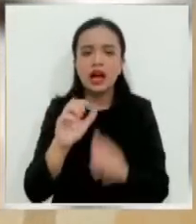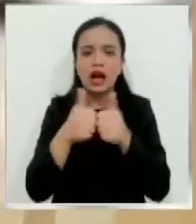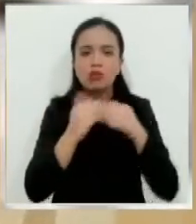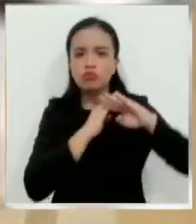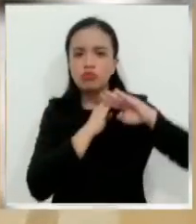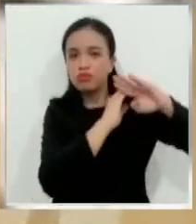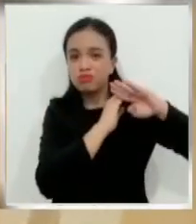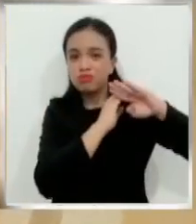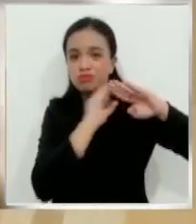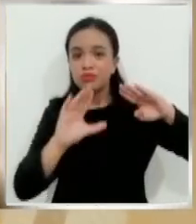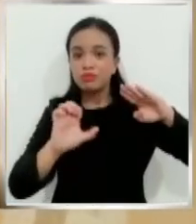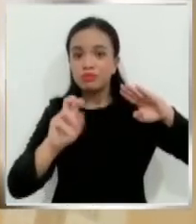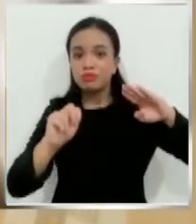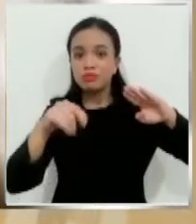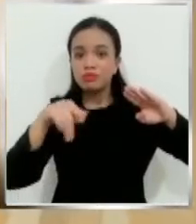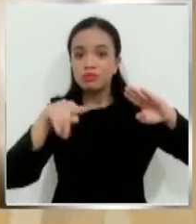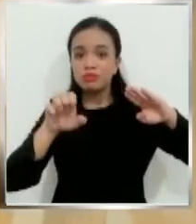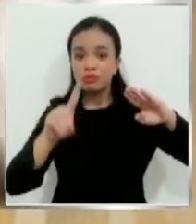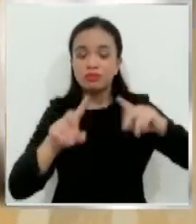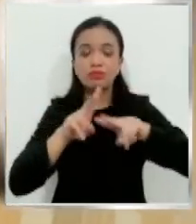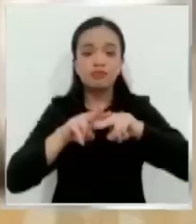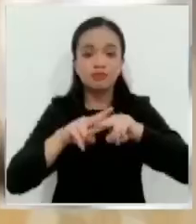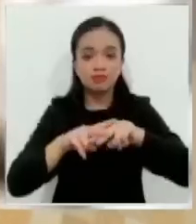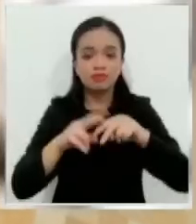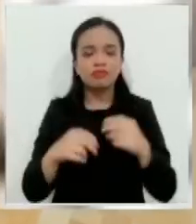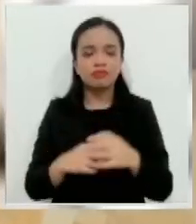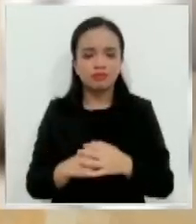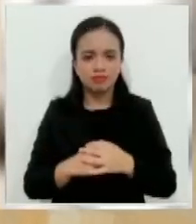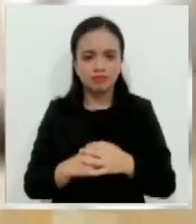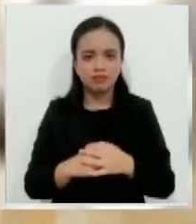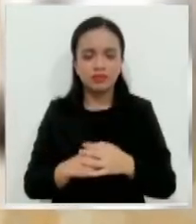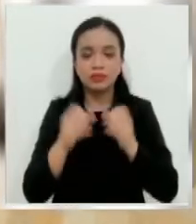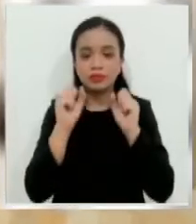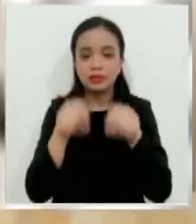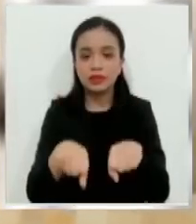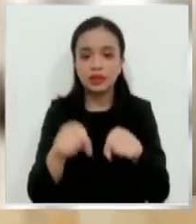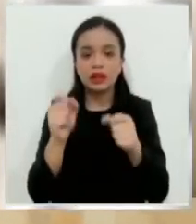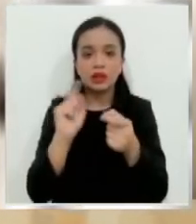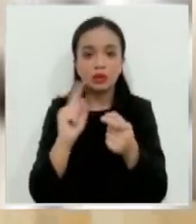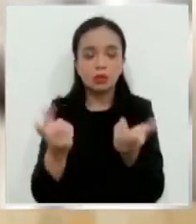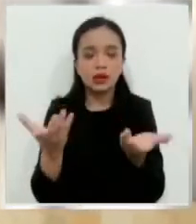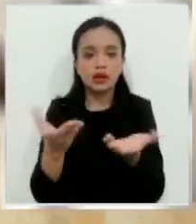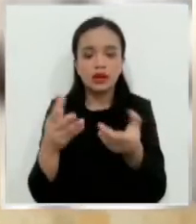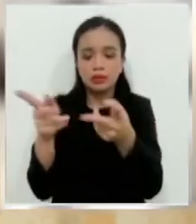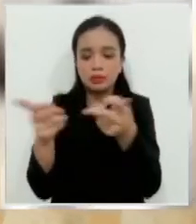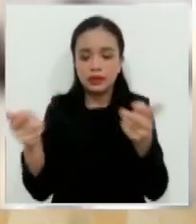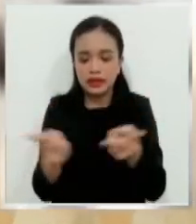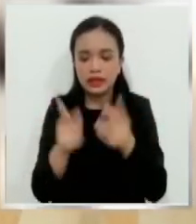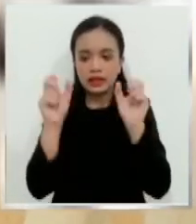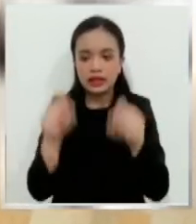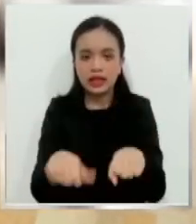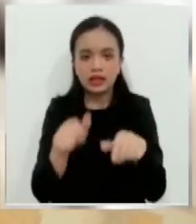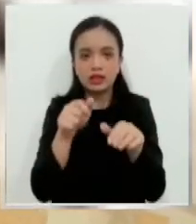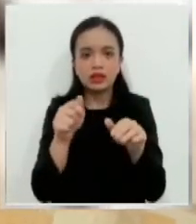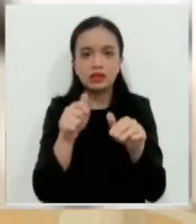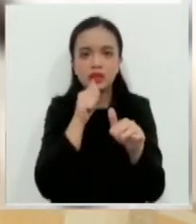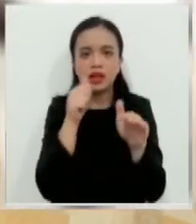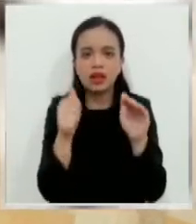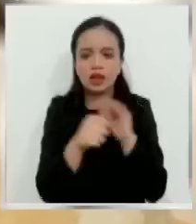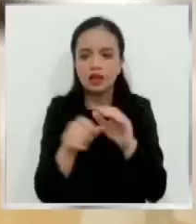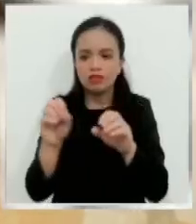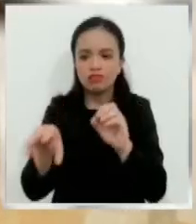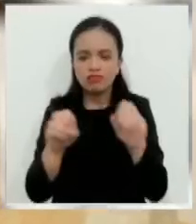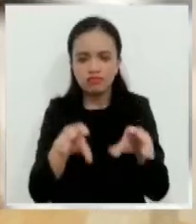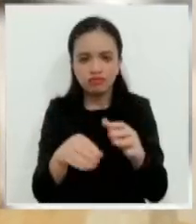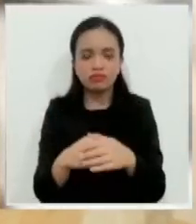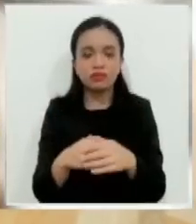ang asin, dahon ng pandan at tanglad? Maglagay lang ng mga ito sa lugar na maaari nilang pagtaguan. Samantala, para malaman ng trivia sa likod